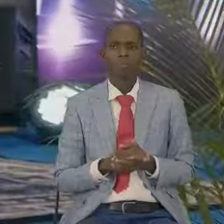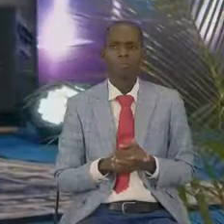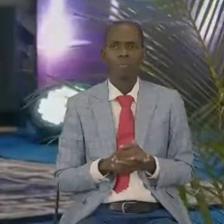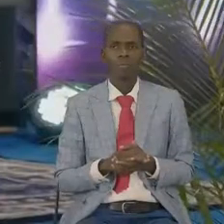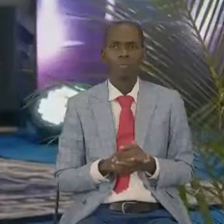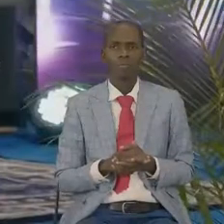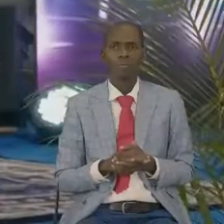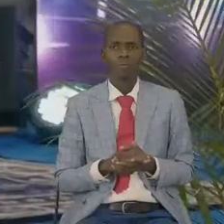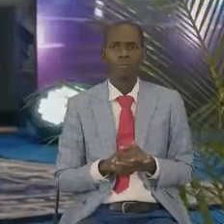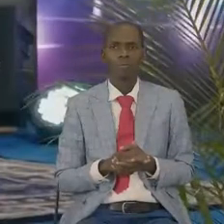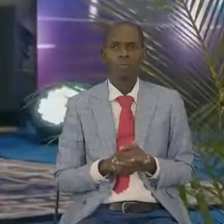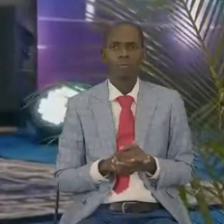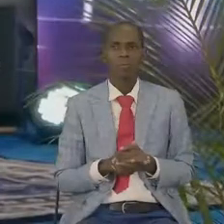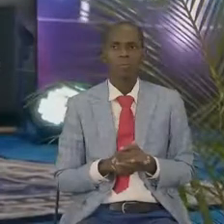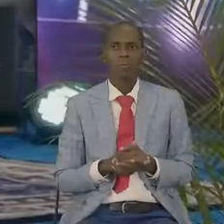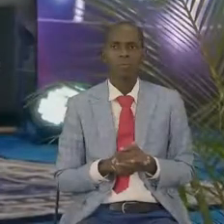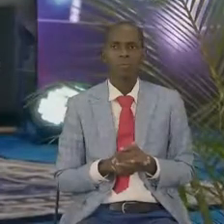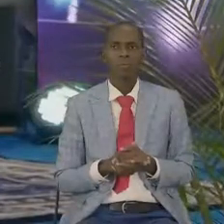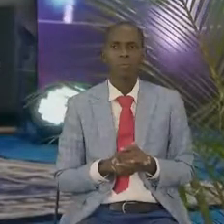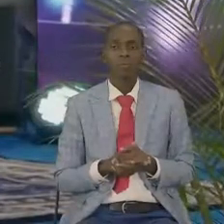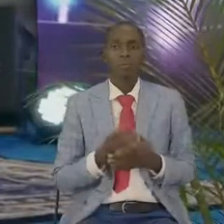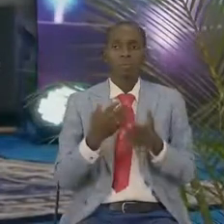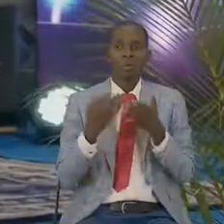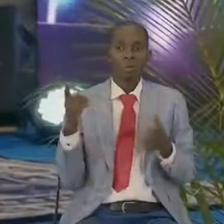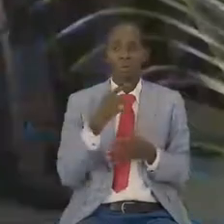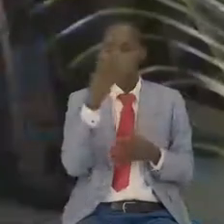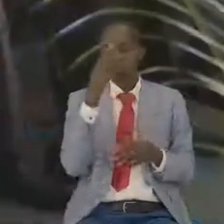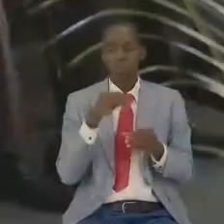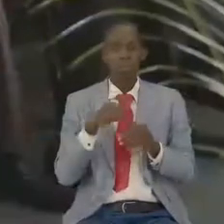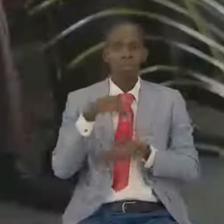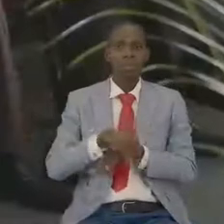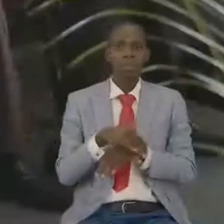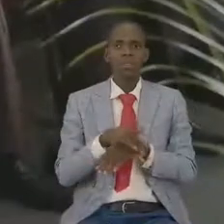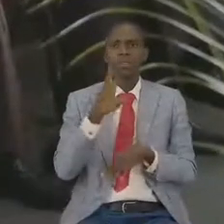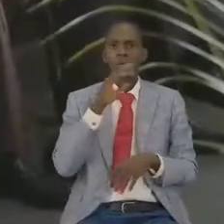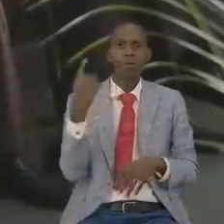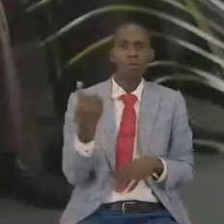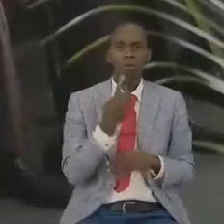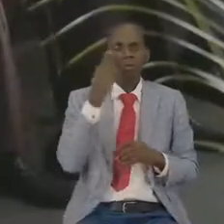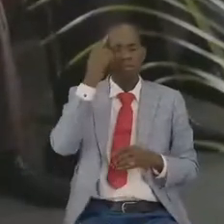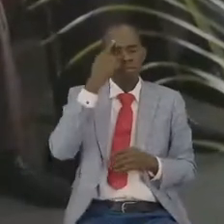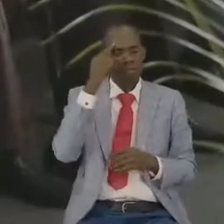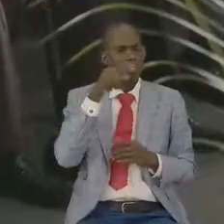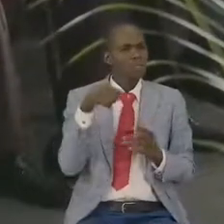dormir, ah, ces gens-là, hein, ces gens terribles-là, hein, et ces gens-là vraiment,